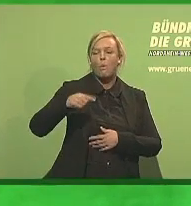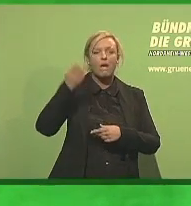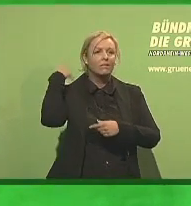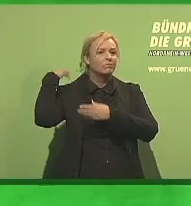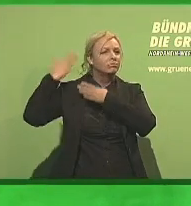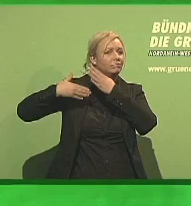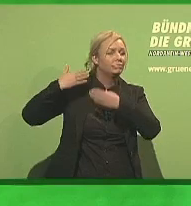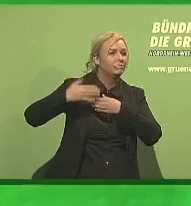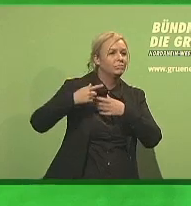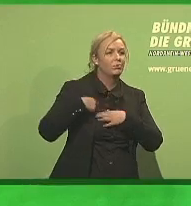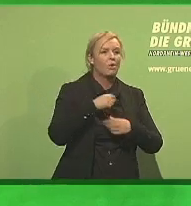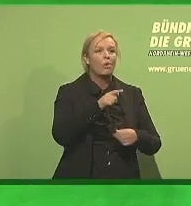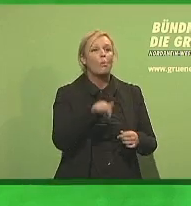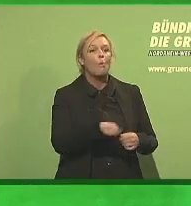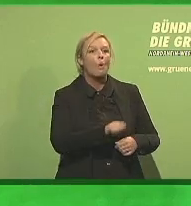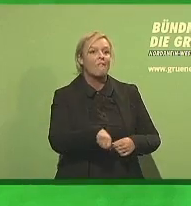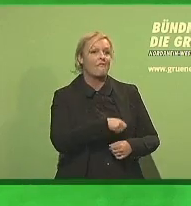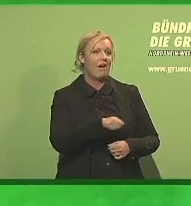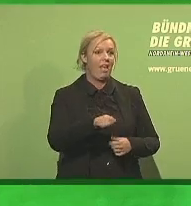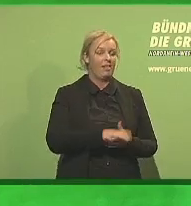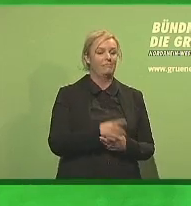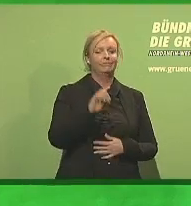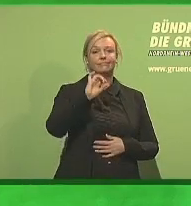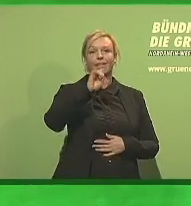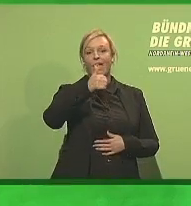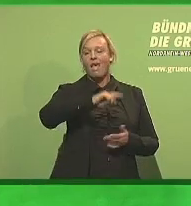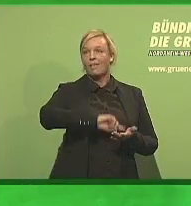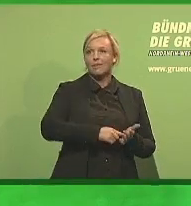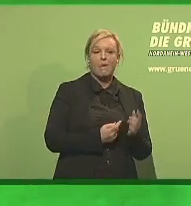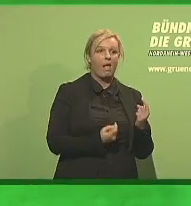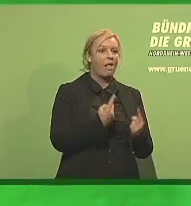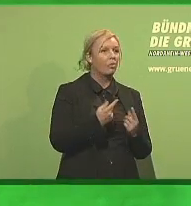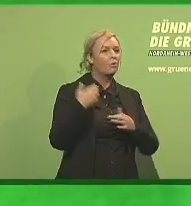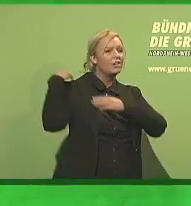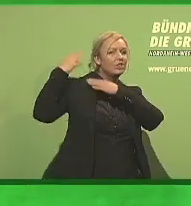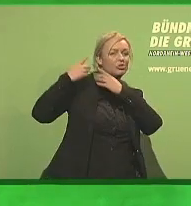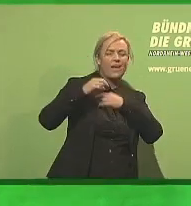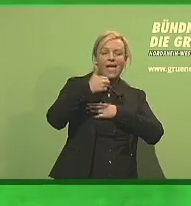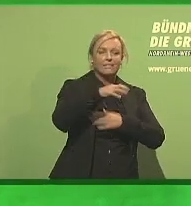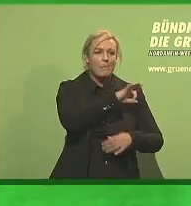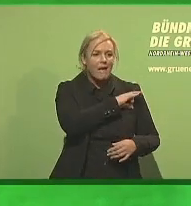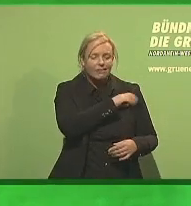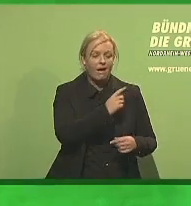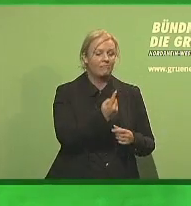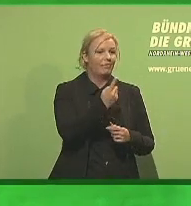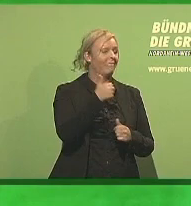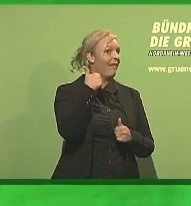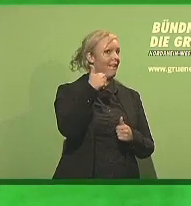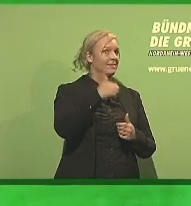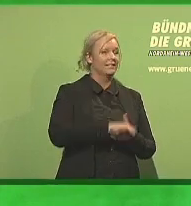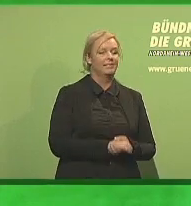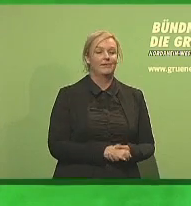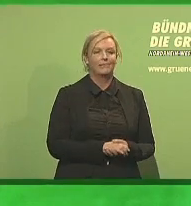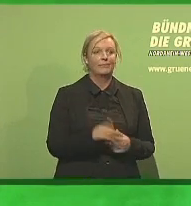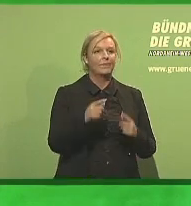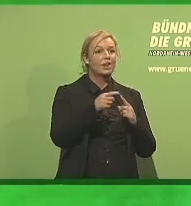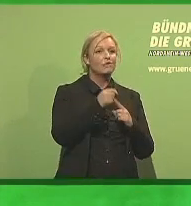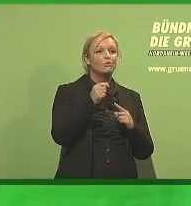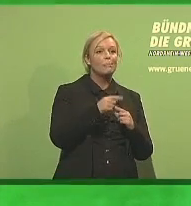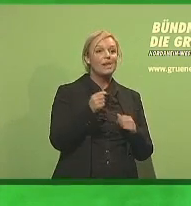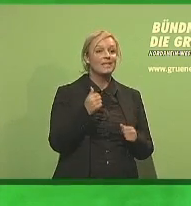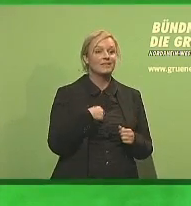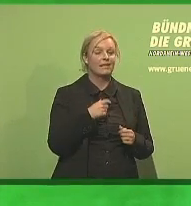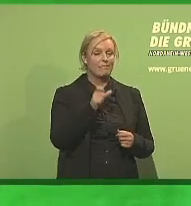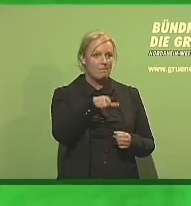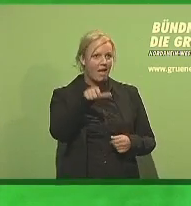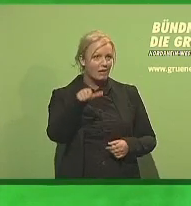die Urwahl. Das erste Mal, dass Grüne wirklich in der Geschichte und die erste Partei, die das überhaupt gemacht hat, ihr Spitzenduo, ihr Spitzenpersonal für